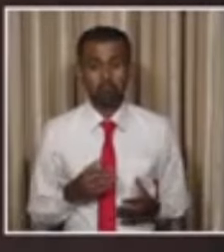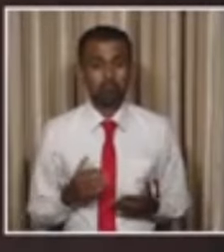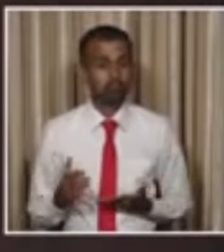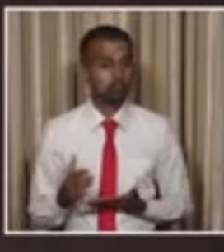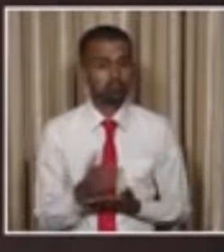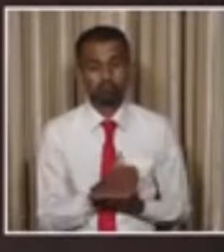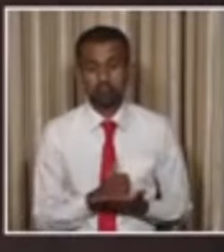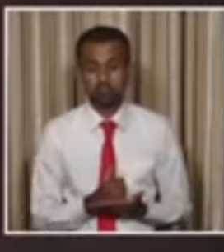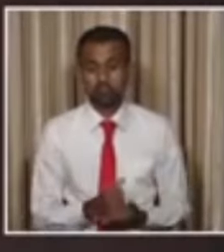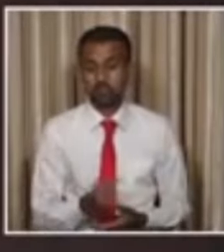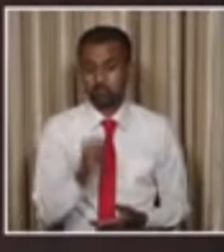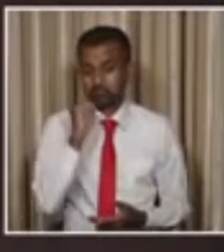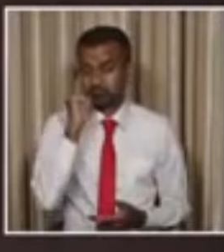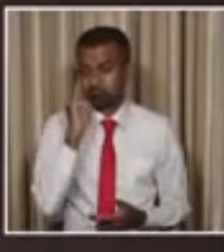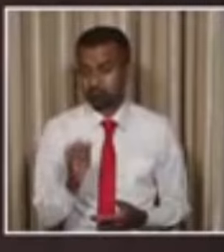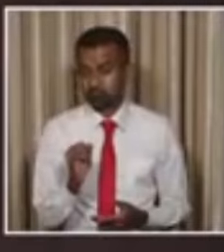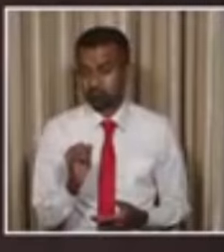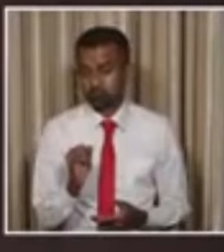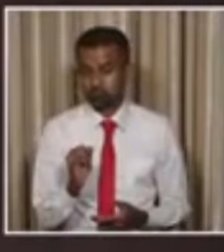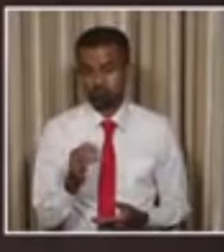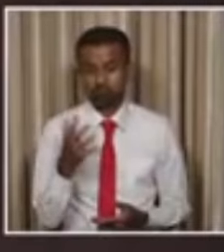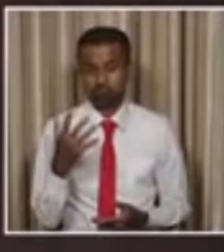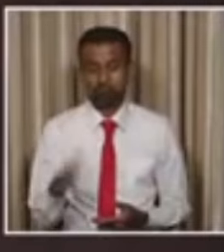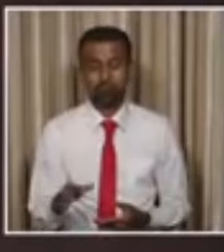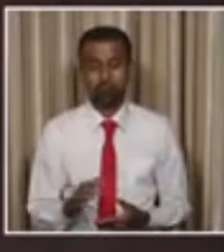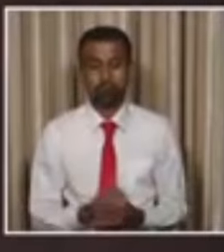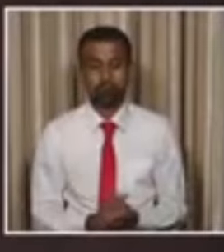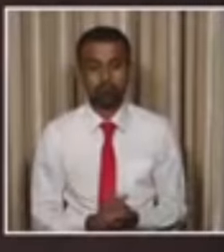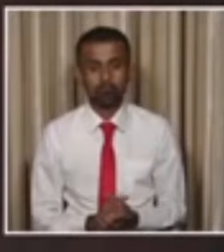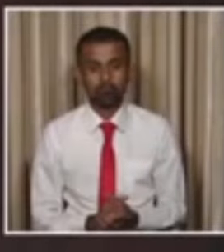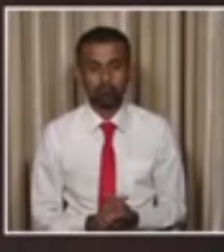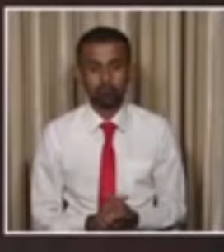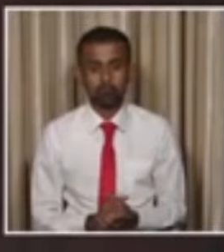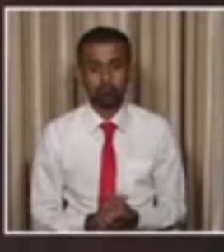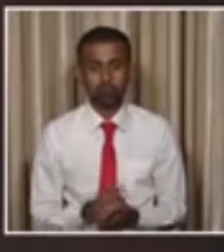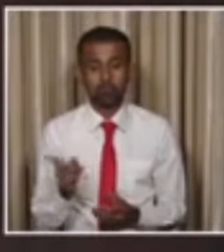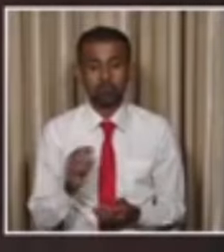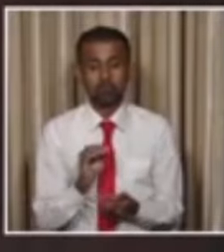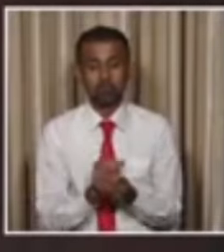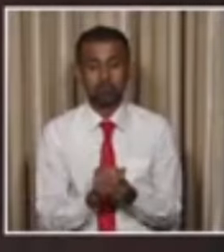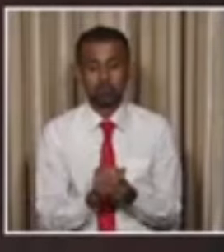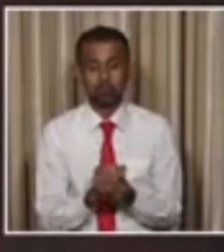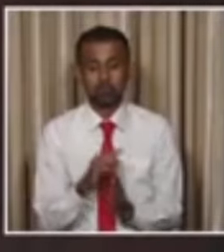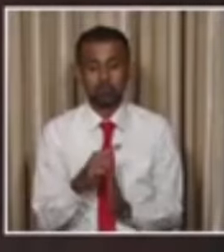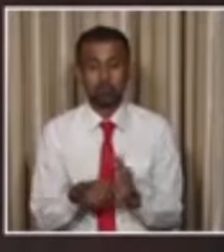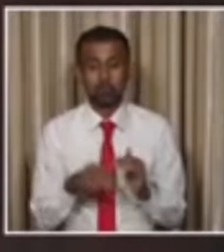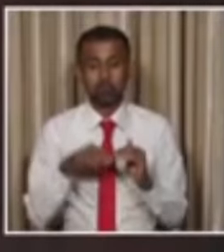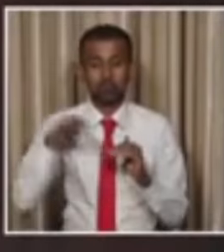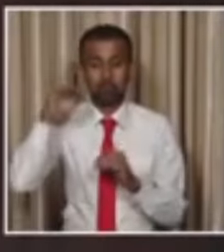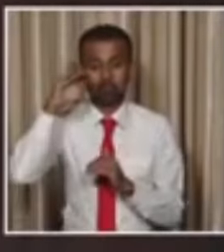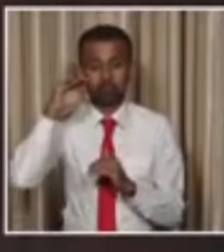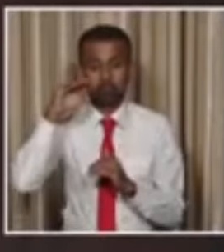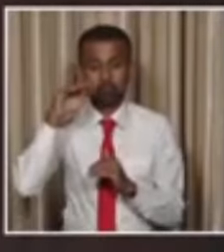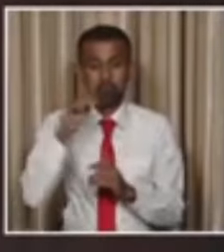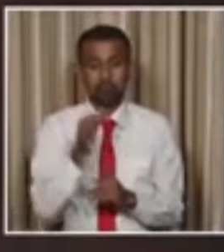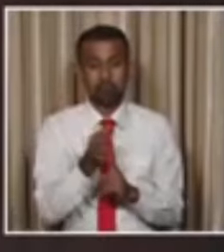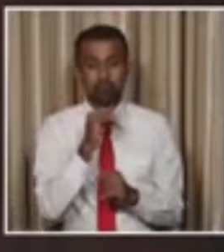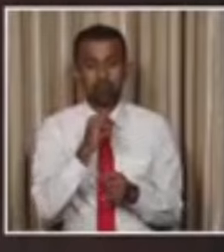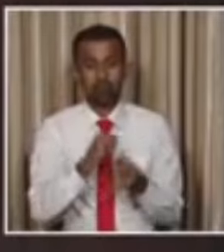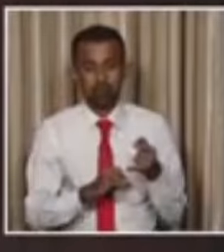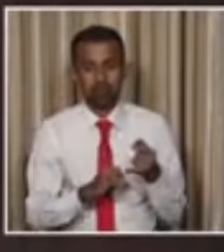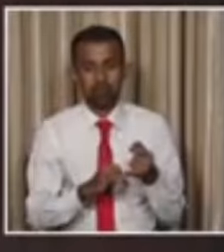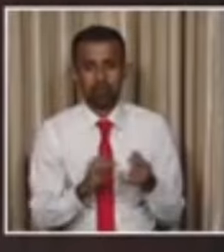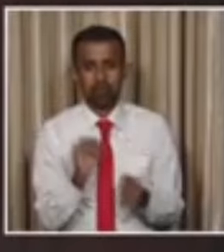සම්පූර්ණයෙන් අන්ත දූෂිත තැනට තල්ලු වෙලා තියෙනවා විතරක් නෙමෙයි මේක අද රකින්නේ මේ රටේ ඉහළම ජනාධිපති ලේකම්කාරය